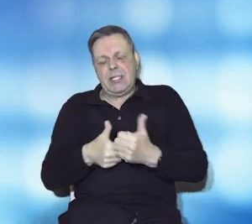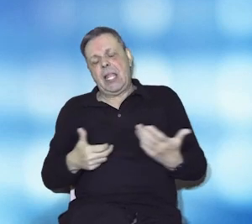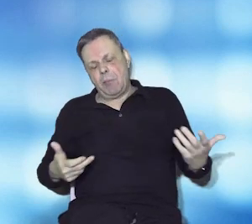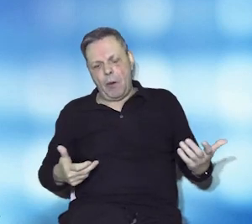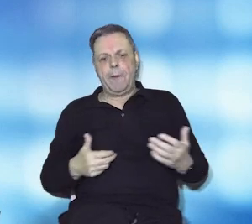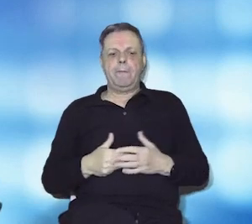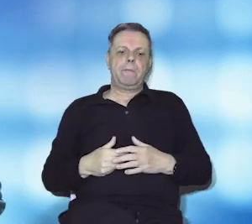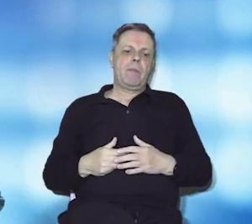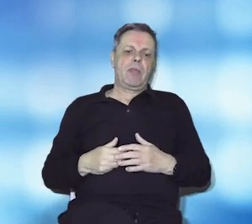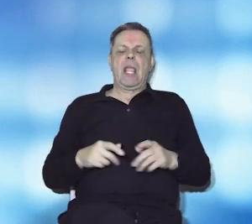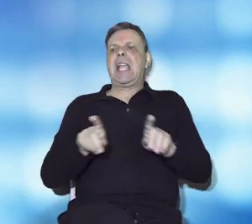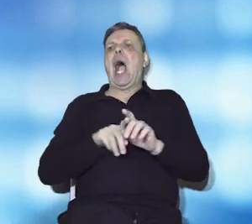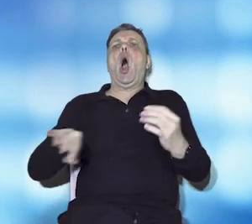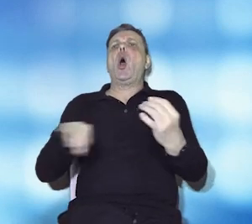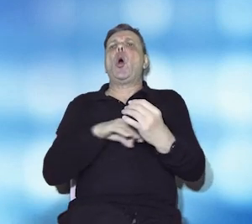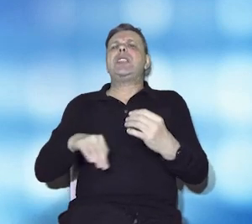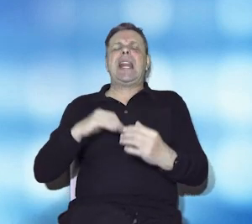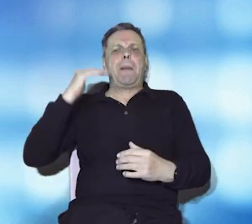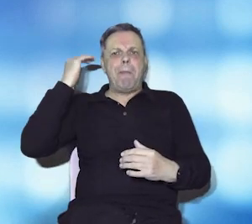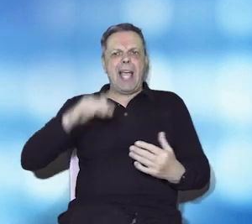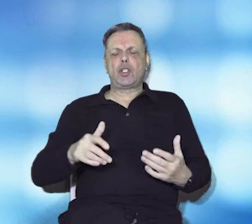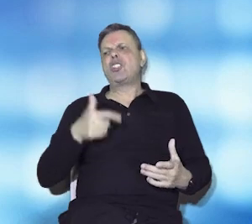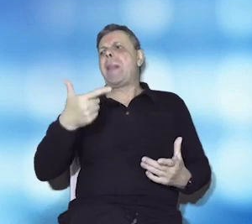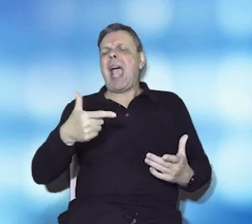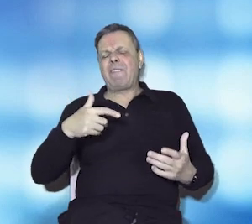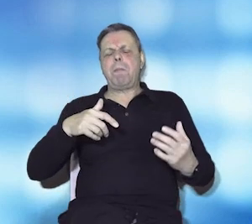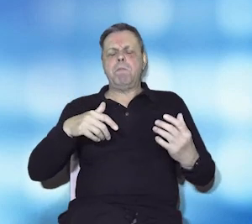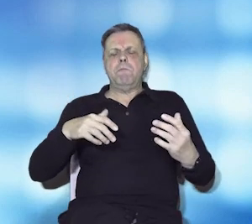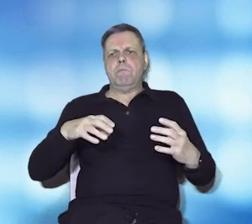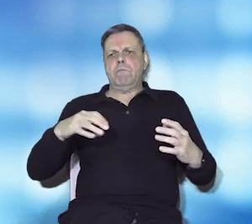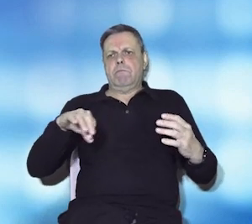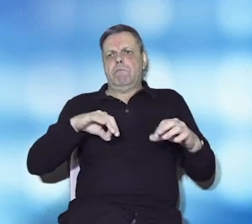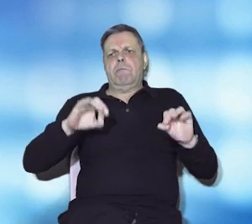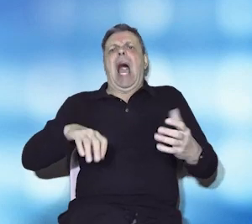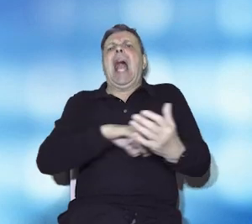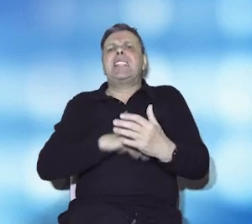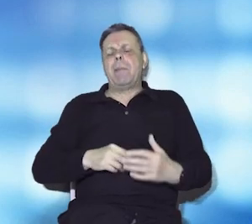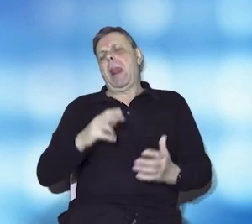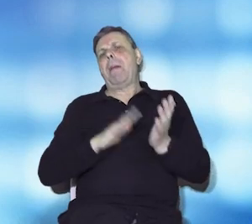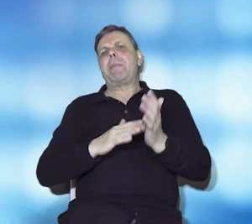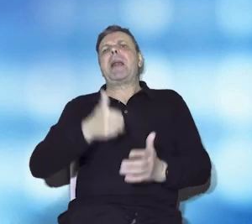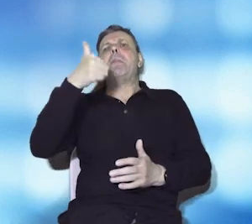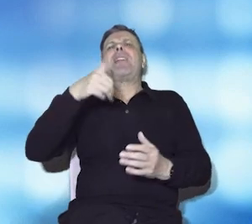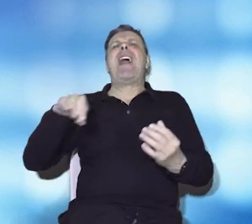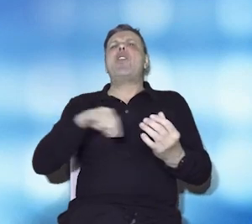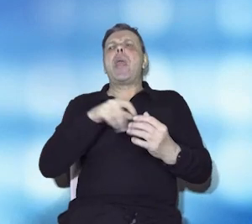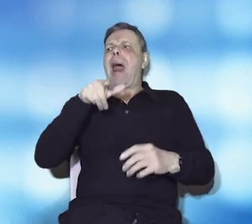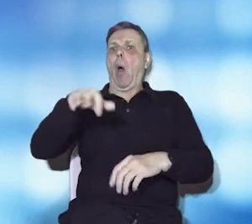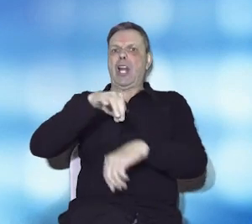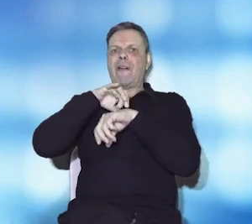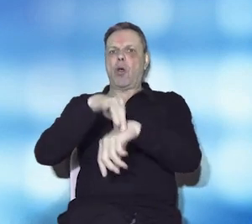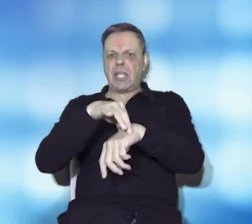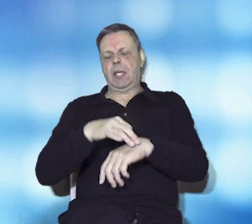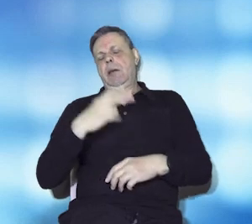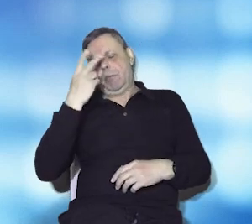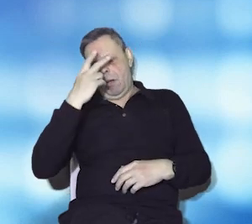koncertmajstor ili nekakvim komornim ansamblima će, ne znam, prva violina povest, jel? I,